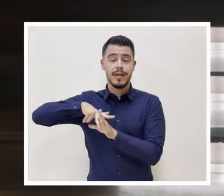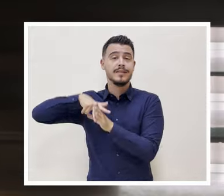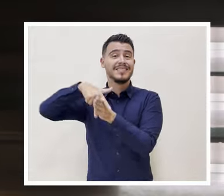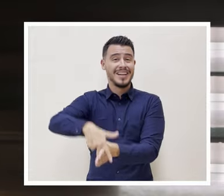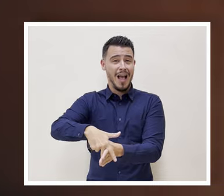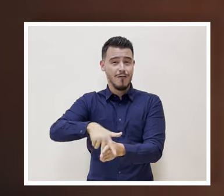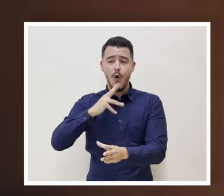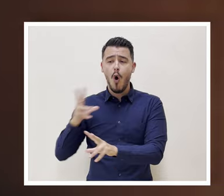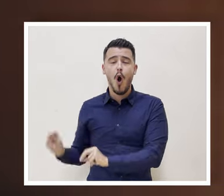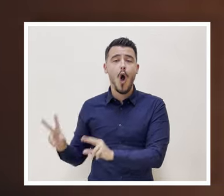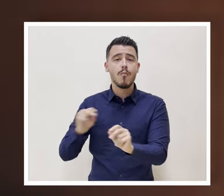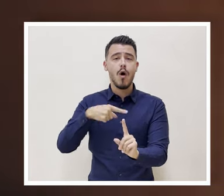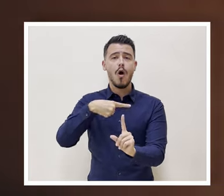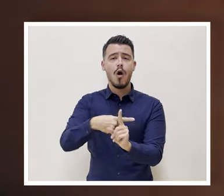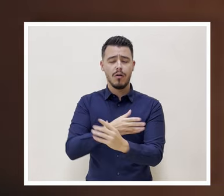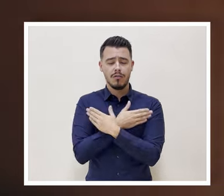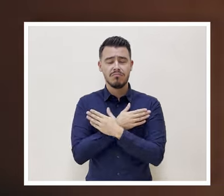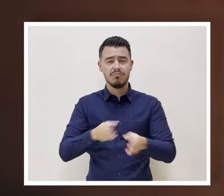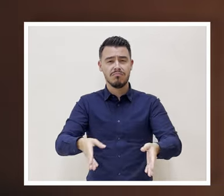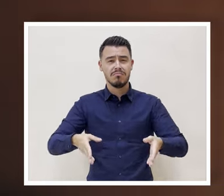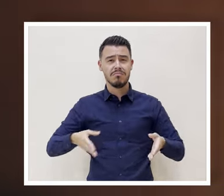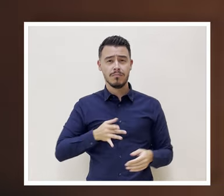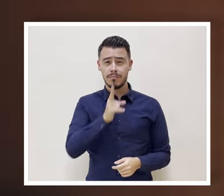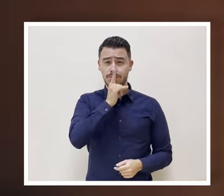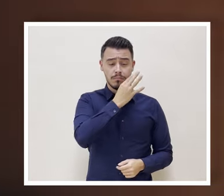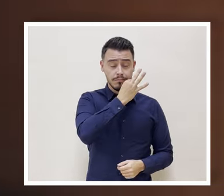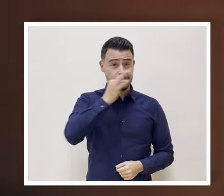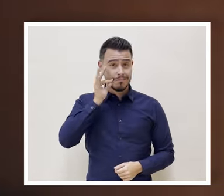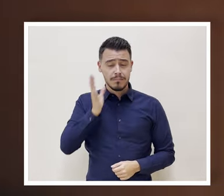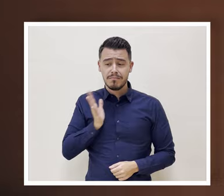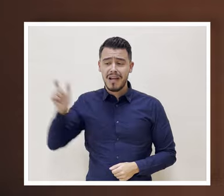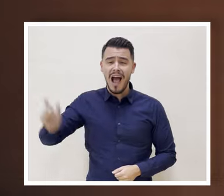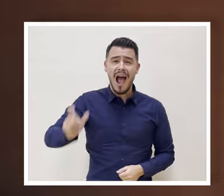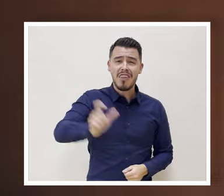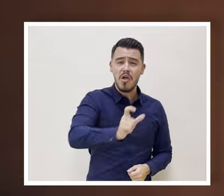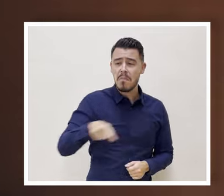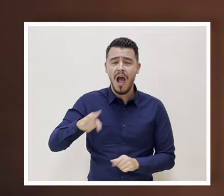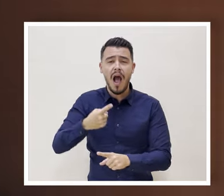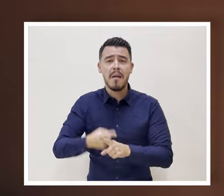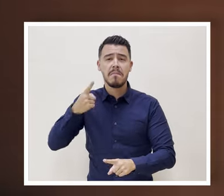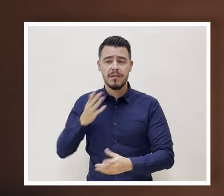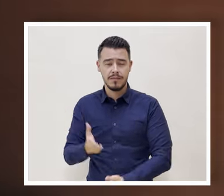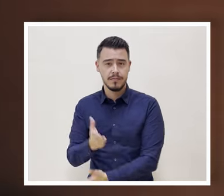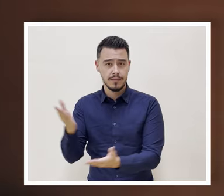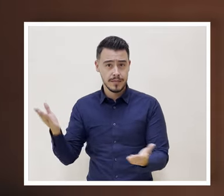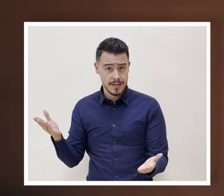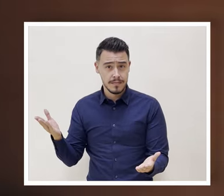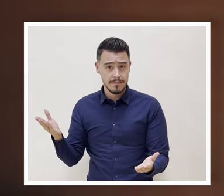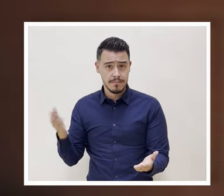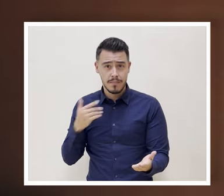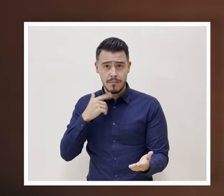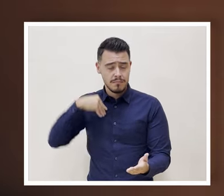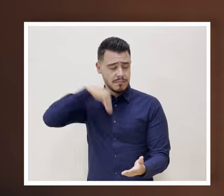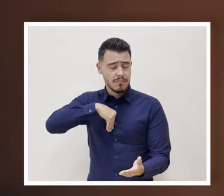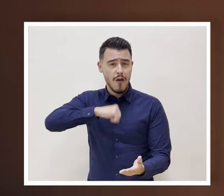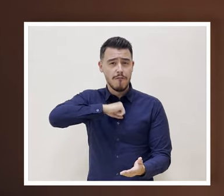αγωνιστών. Σε τούτο τον σκλαβωμένο τόπο που μοιάζει με νεκροταφείο, μέσα στην νεκρική σιγή, οι ζωντανοί νεκροί,